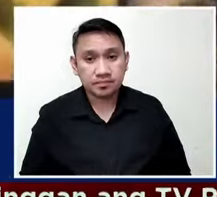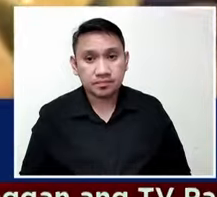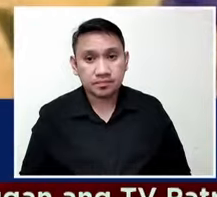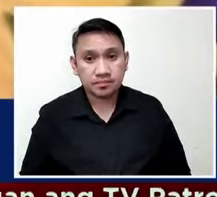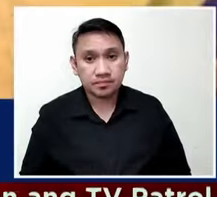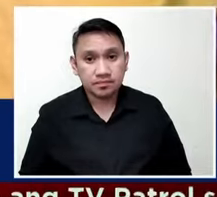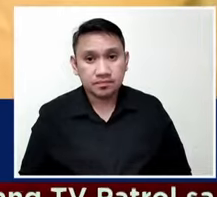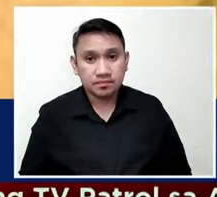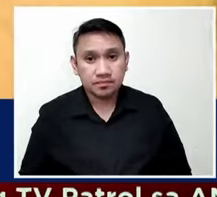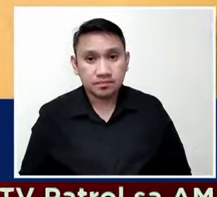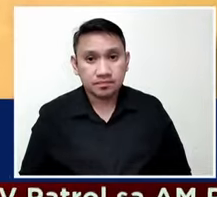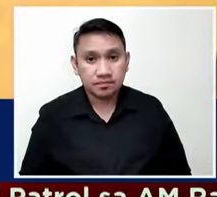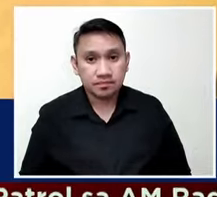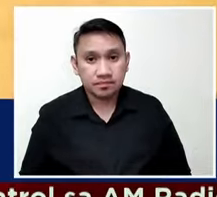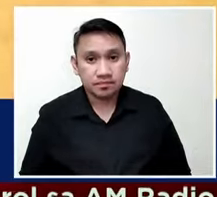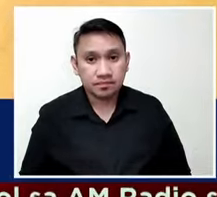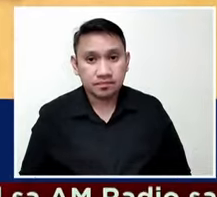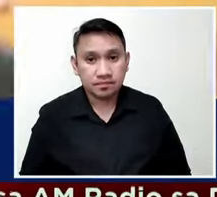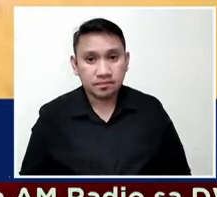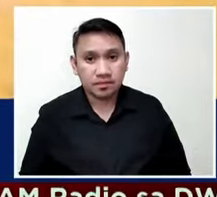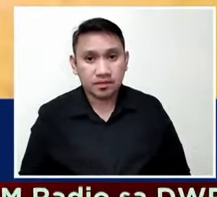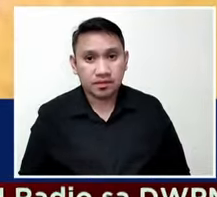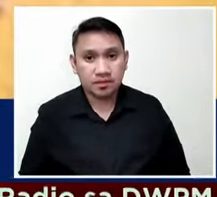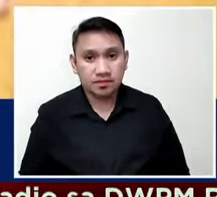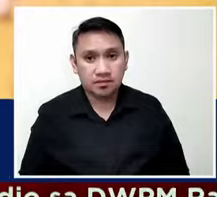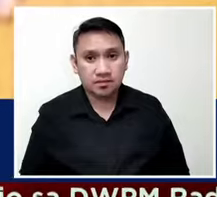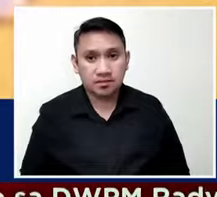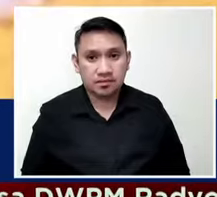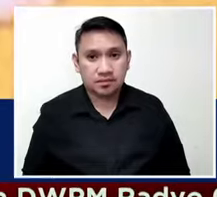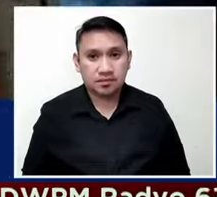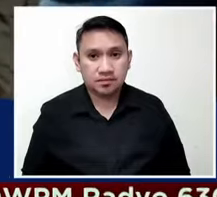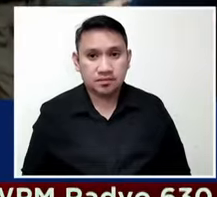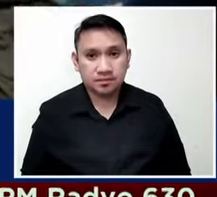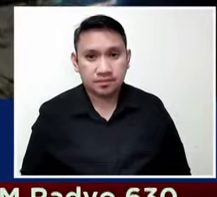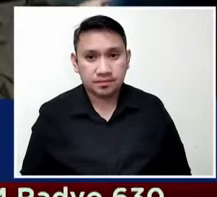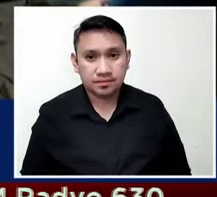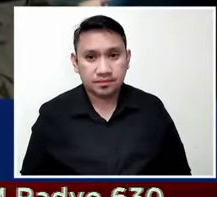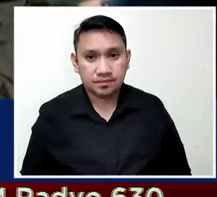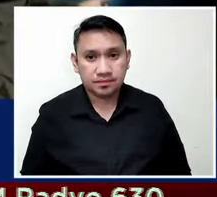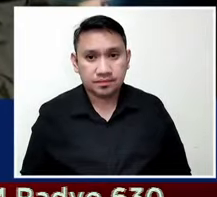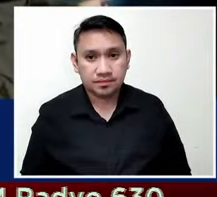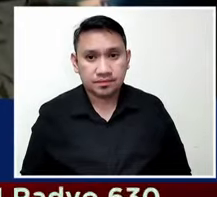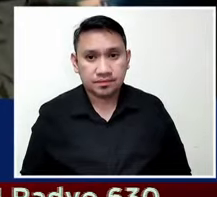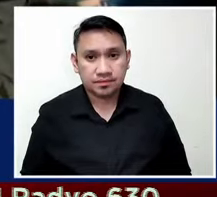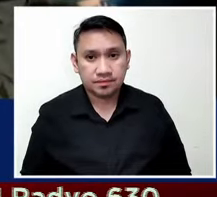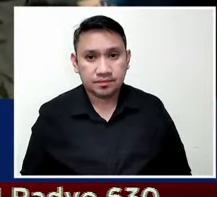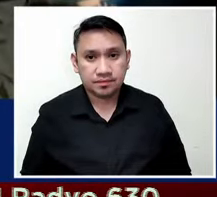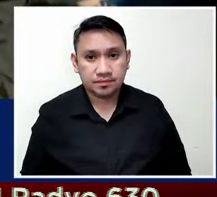katulad ng inyong mga pangarap. Formal ng